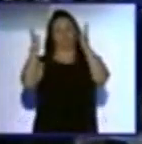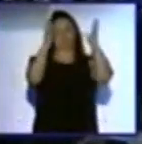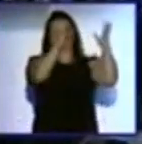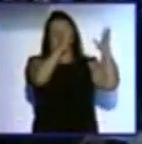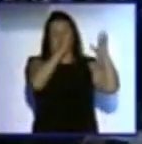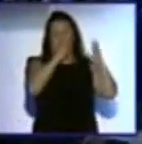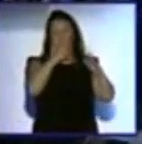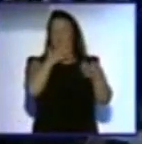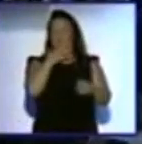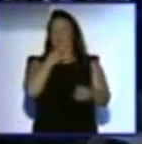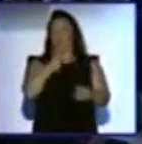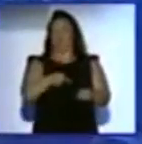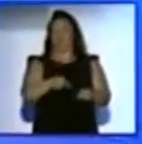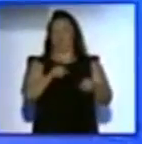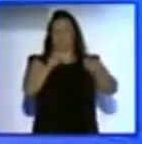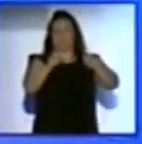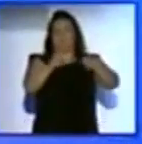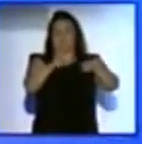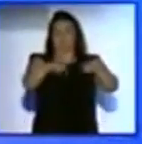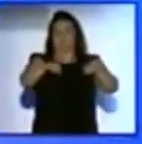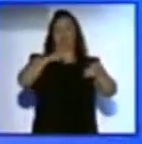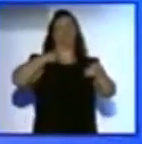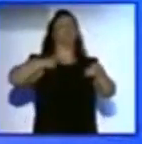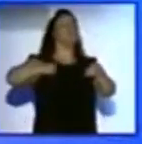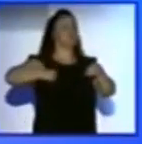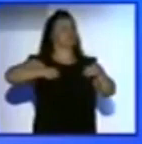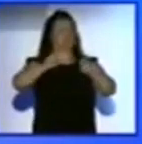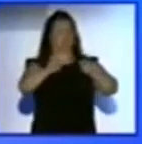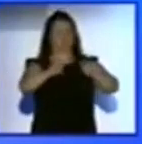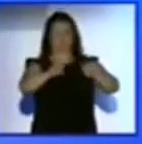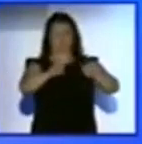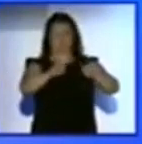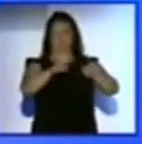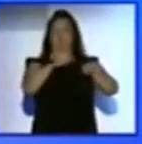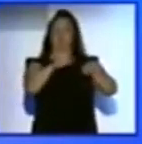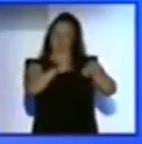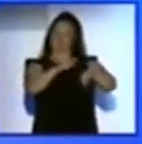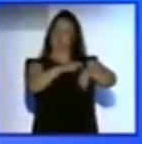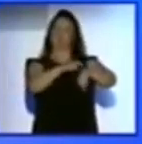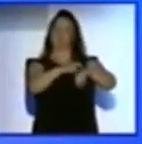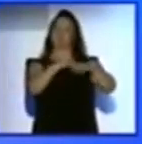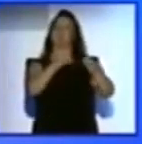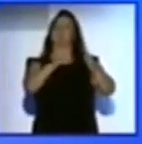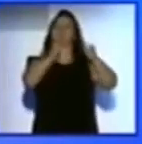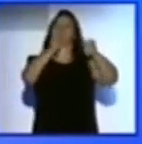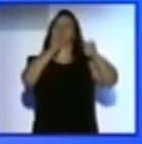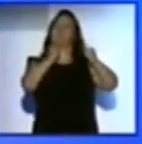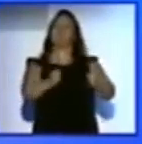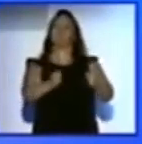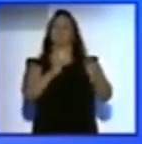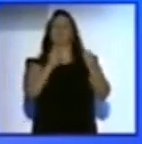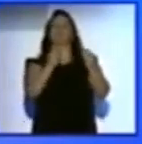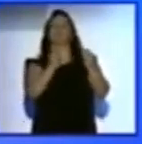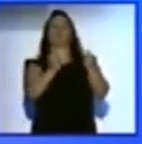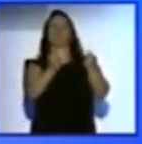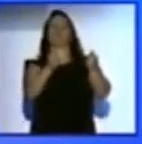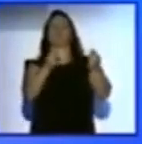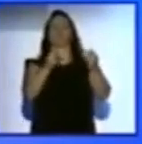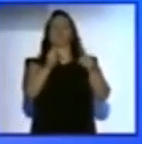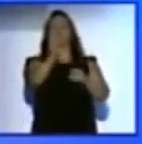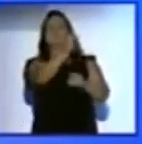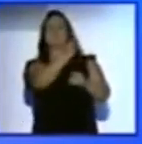Για την παιδεία. Η παιδεία, η δημόσια παιδεία, παραμένει ο βασικός μοχλός κοινωνικής